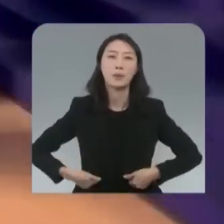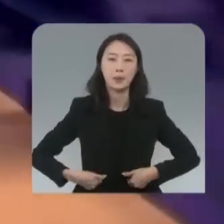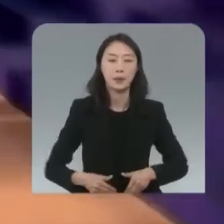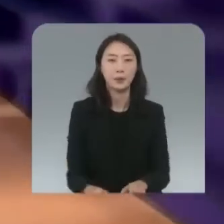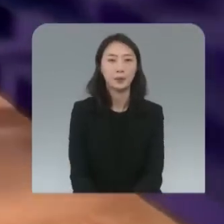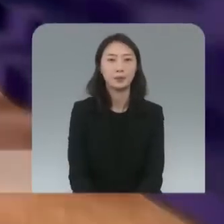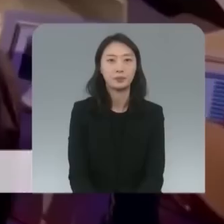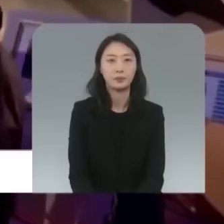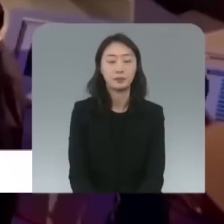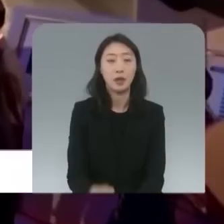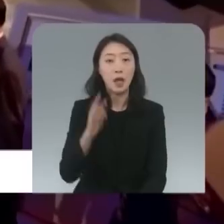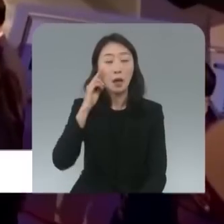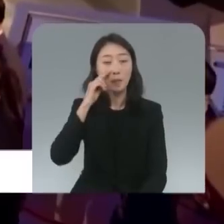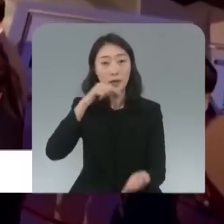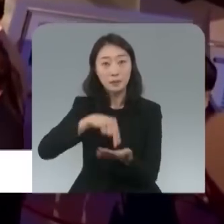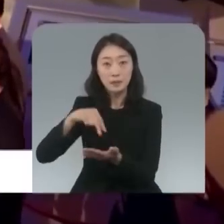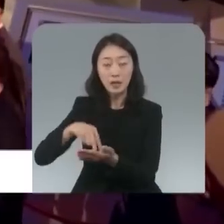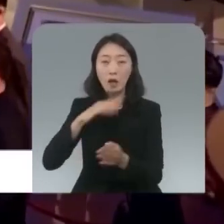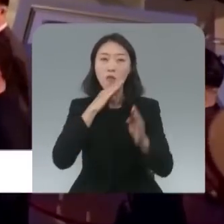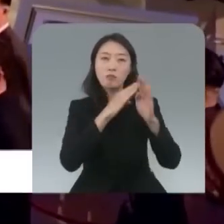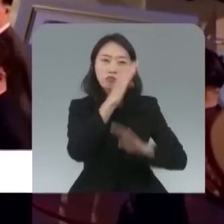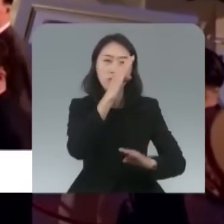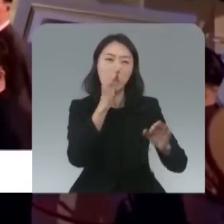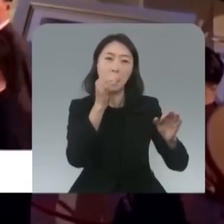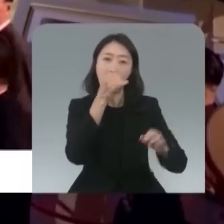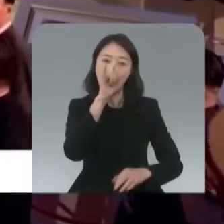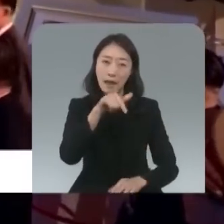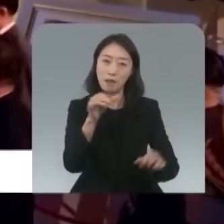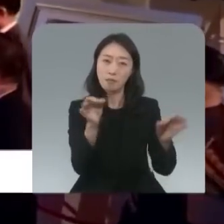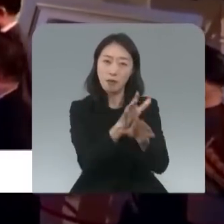한반도 비핵화를 향한 조건 없는 협상 창구는